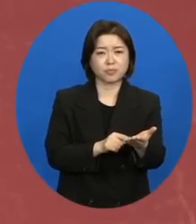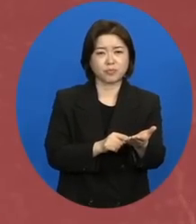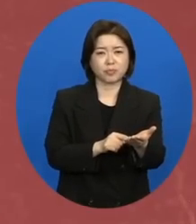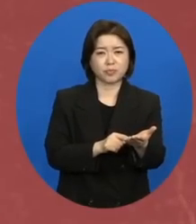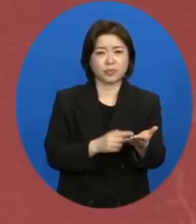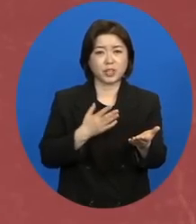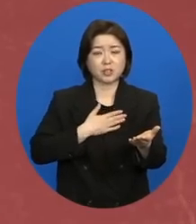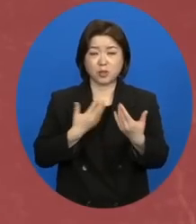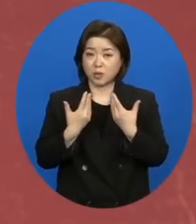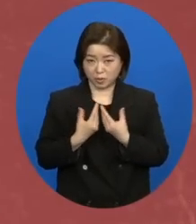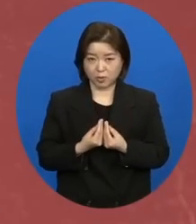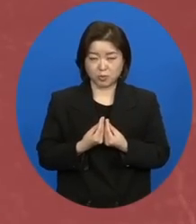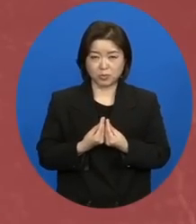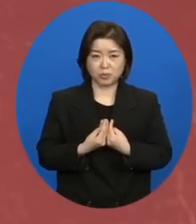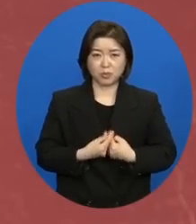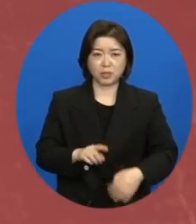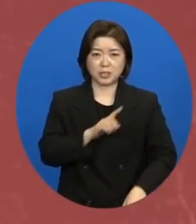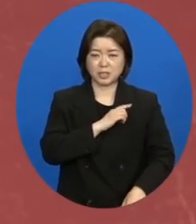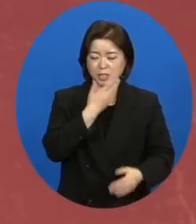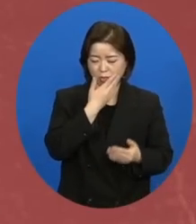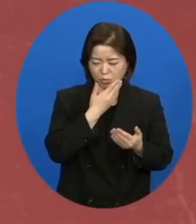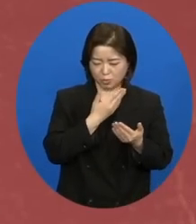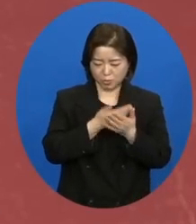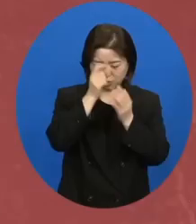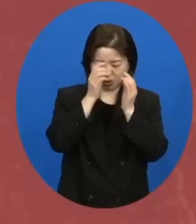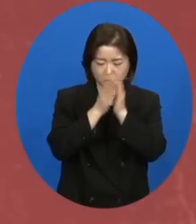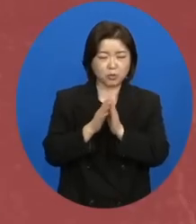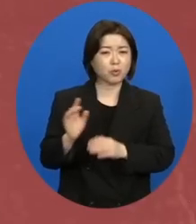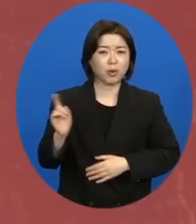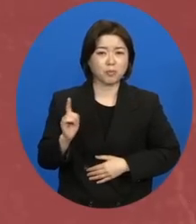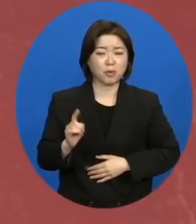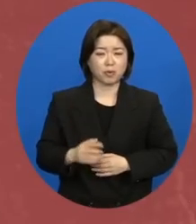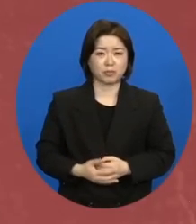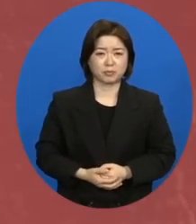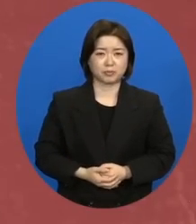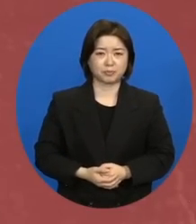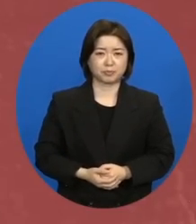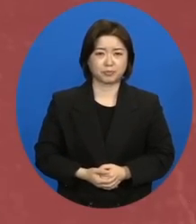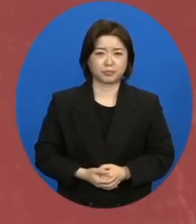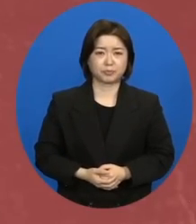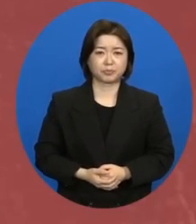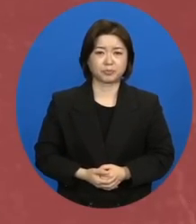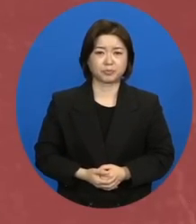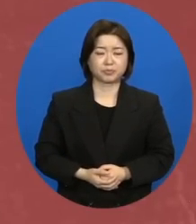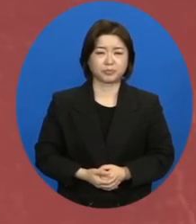저 같은 경우도 제일 소중한 기도, 이런 기도예요.